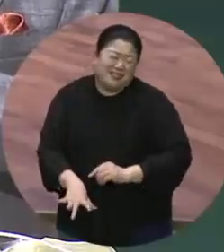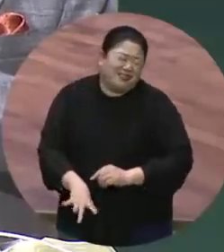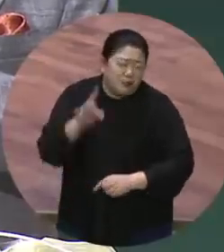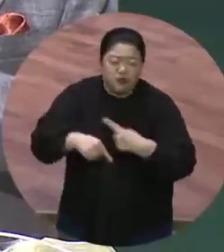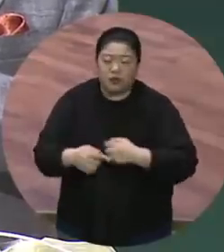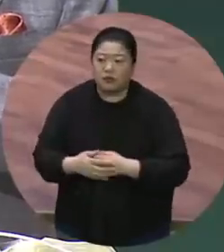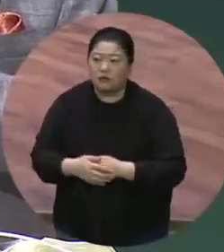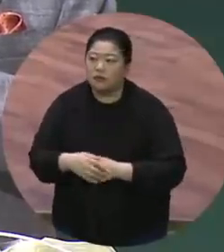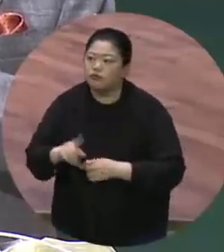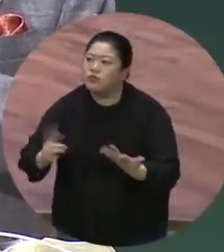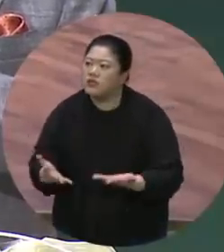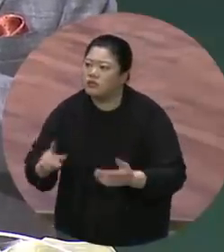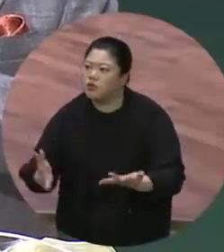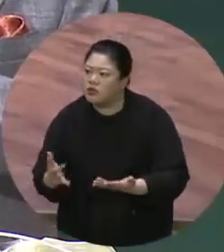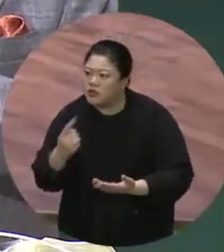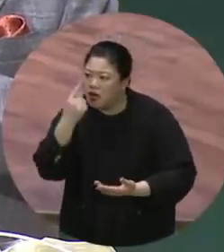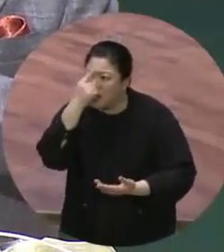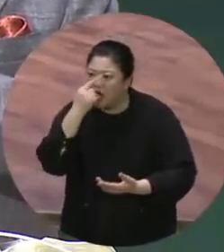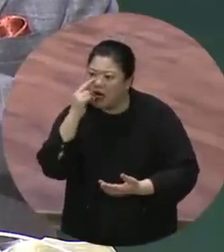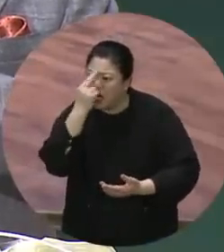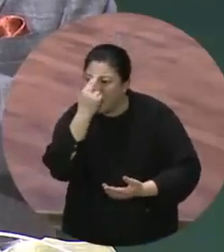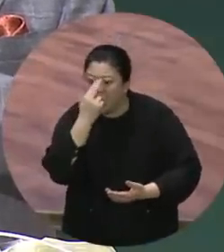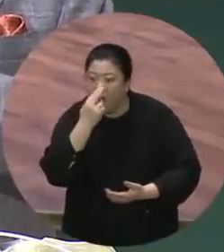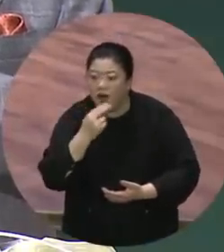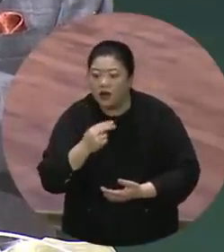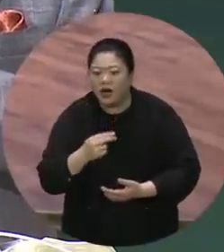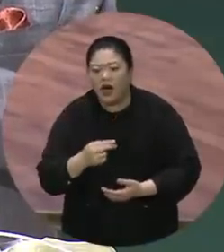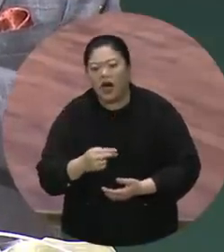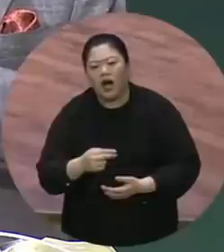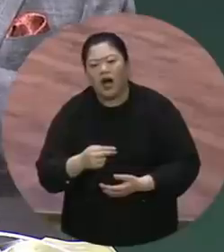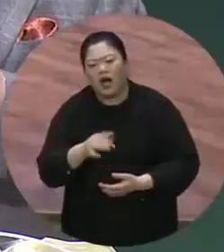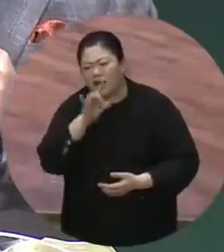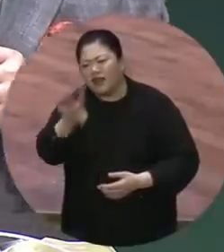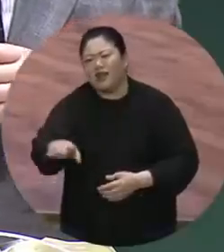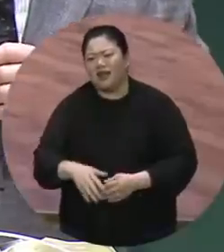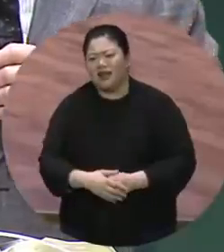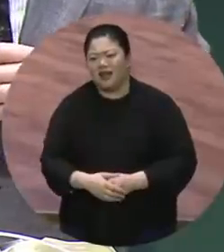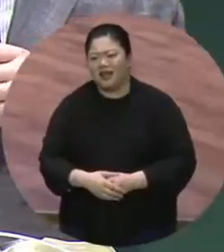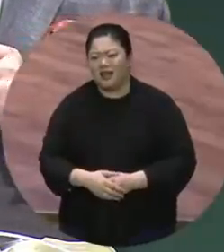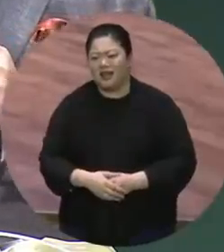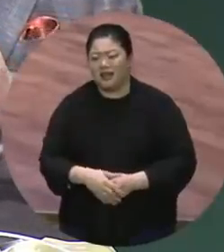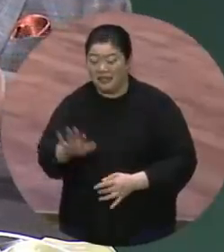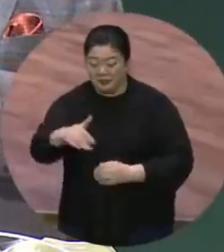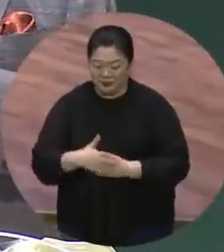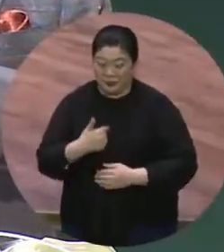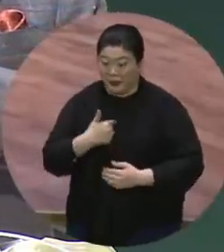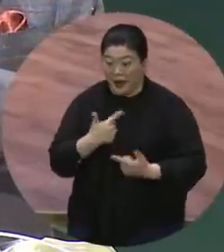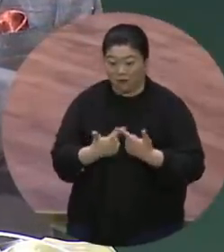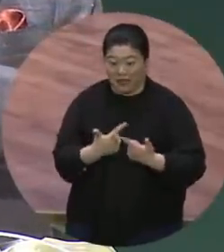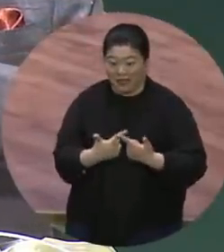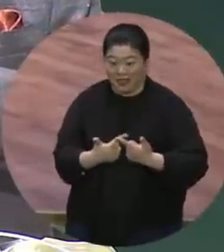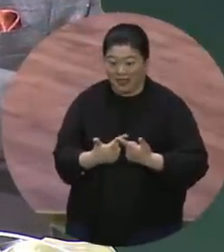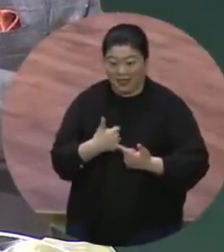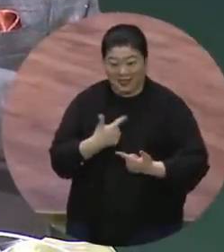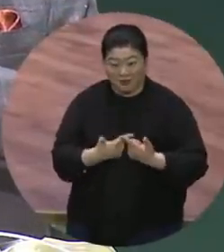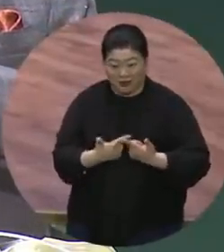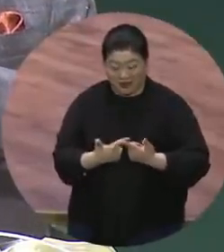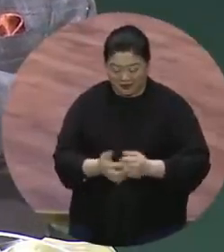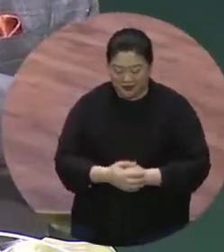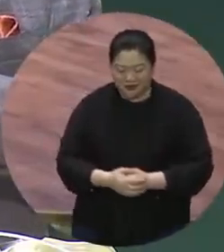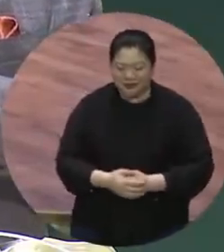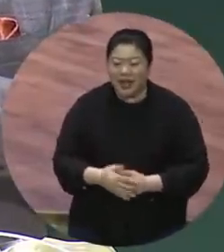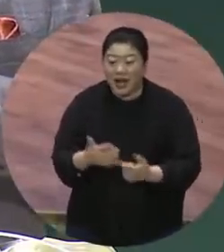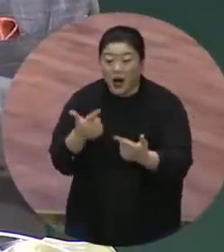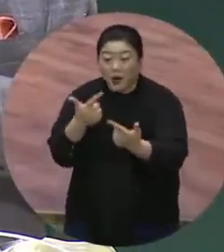이 경상도 문화는요 참 귀신 문화예요. 이 사람을 보면요 좋은 거 다 놔두고 나쁜 것만